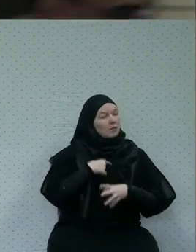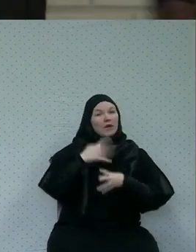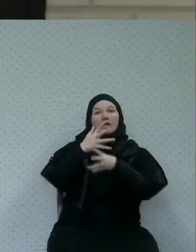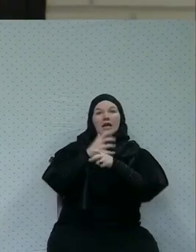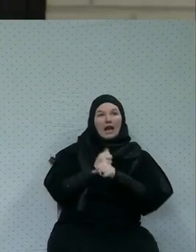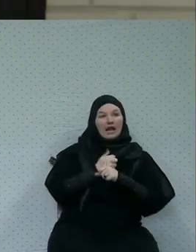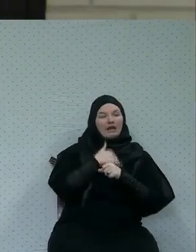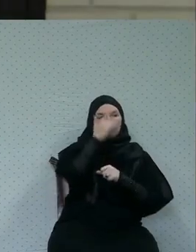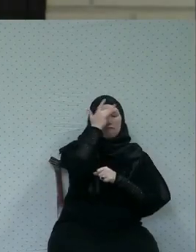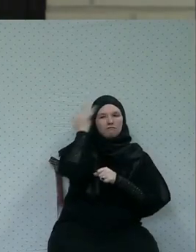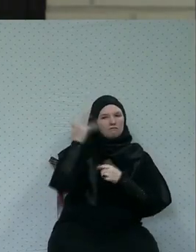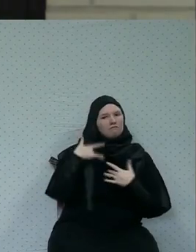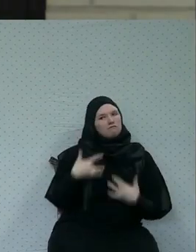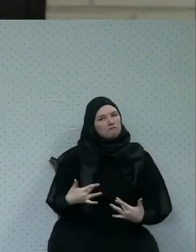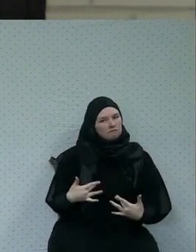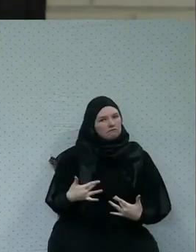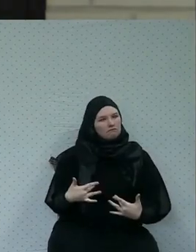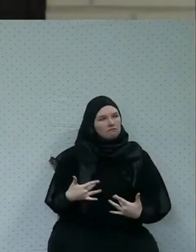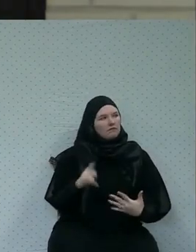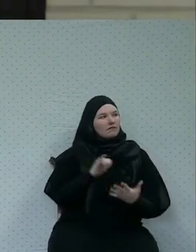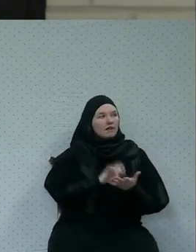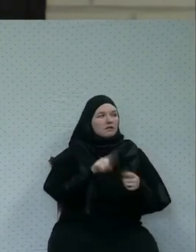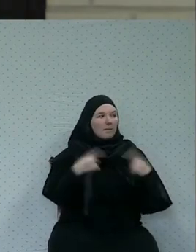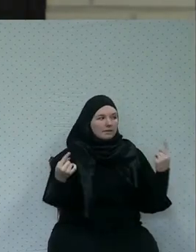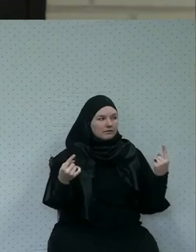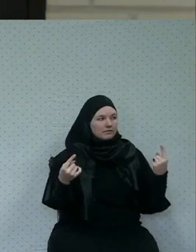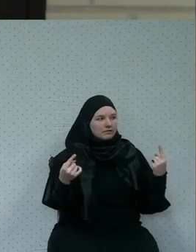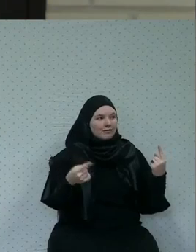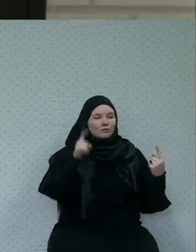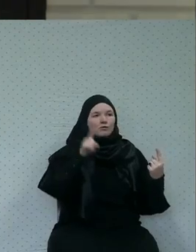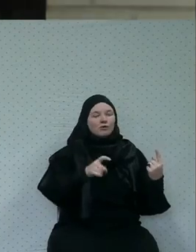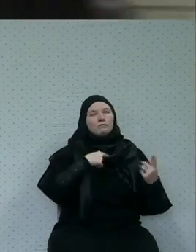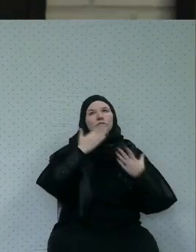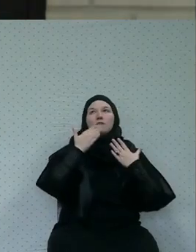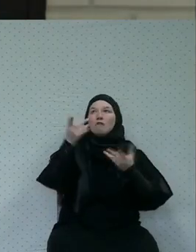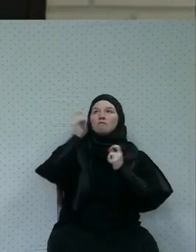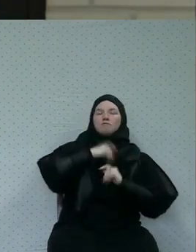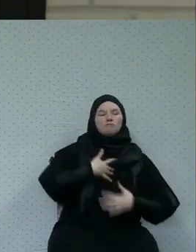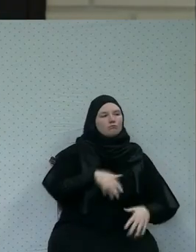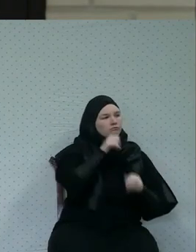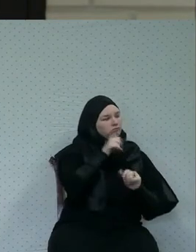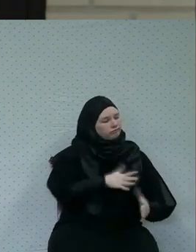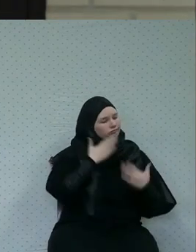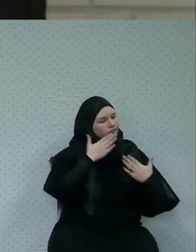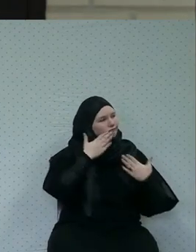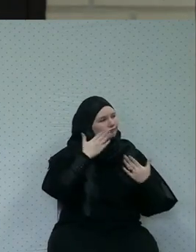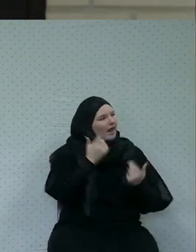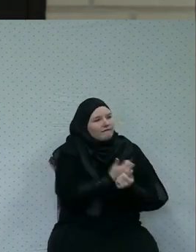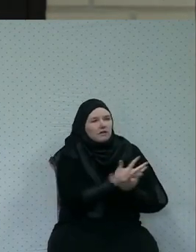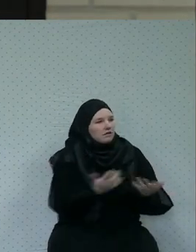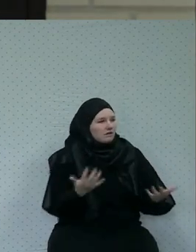and forget, which is the opposite. We should be thankful for what you get. لَإِن